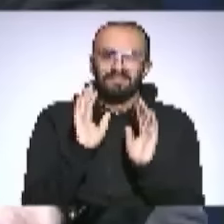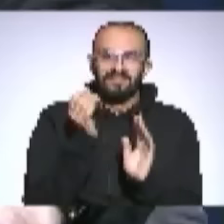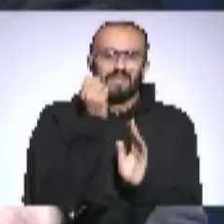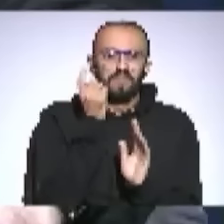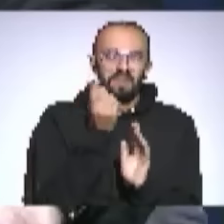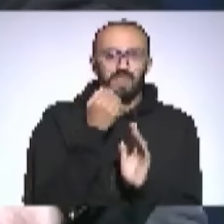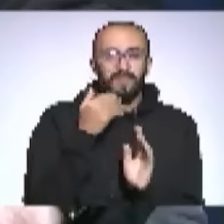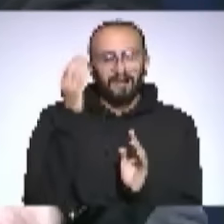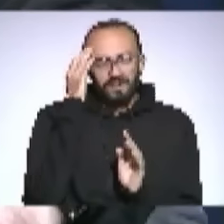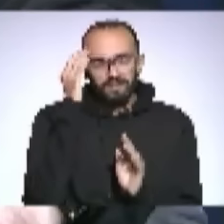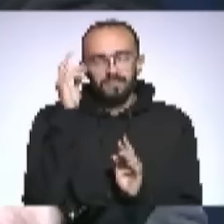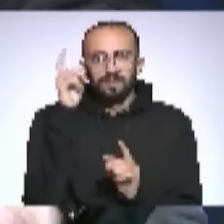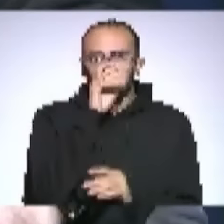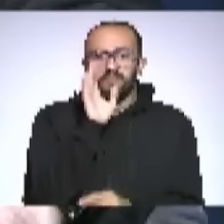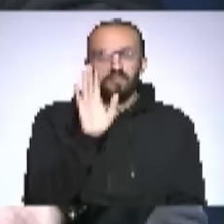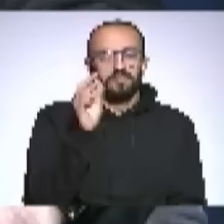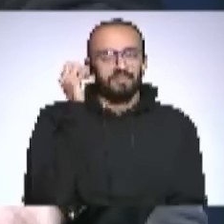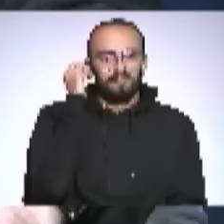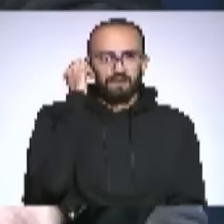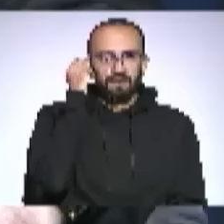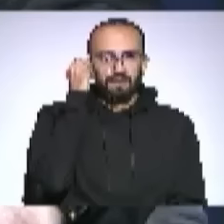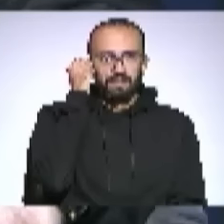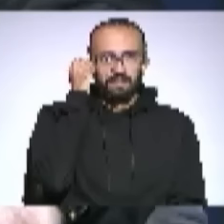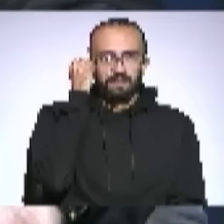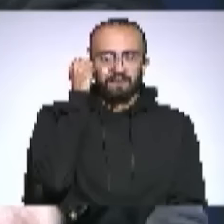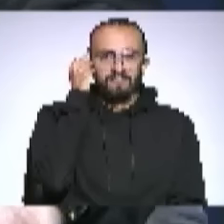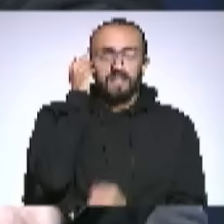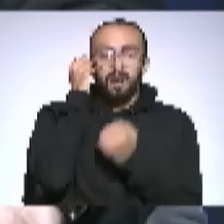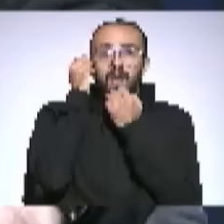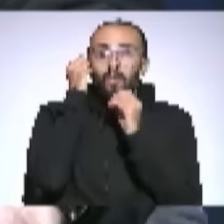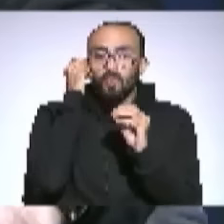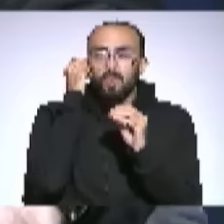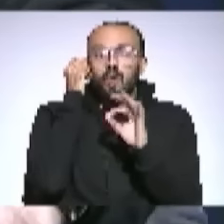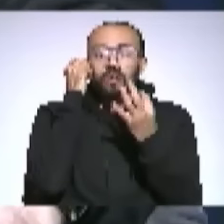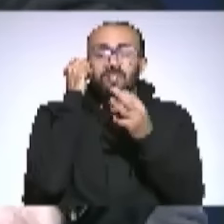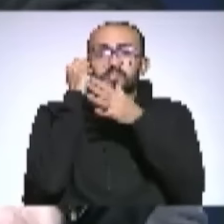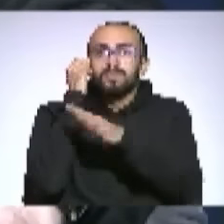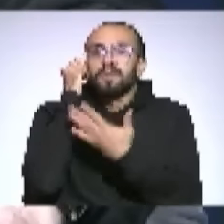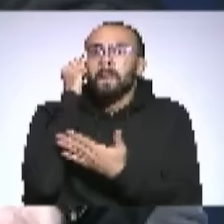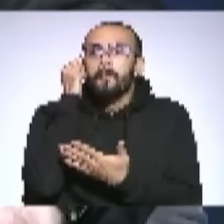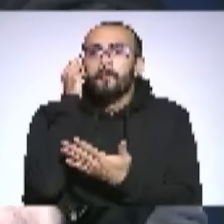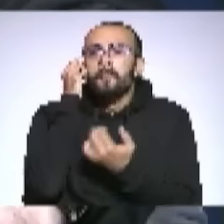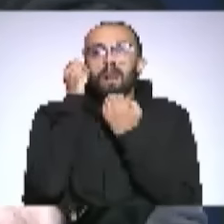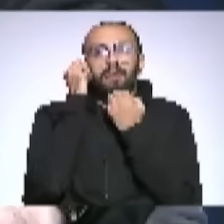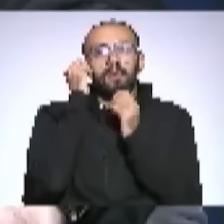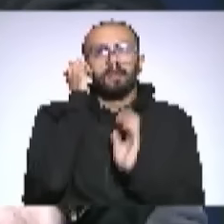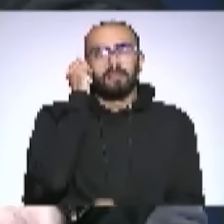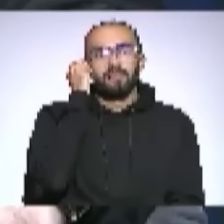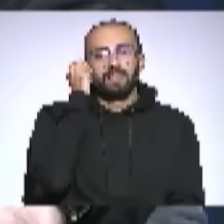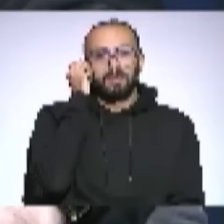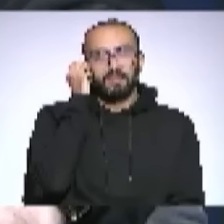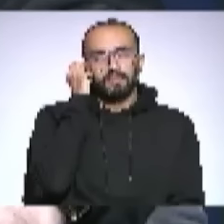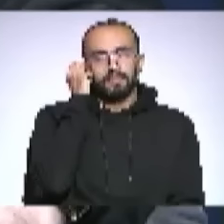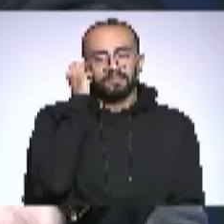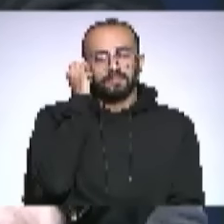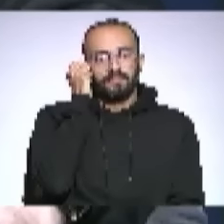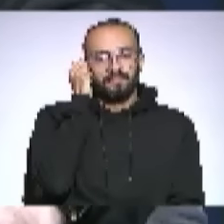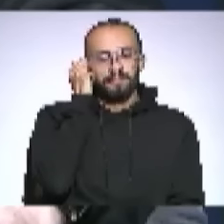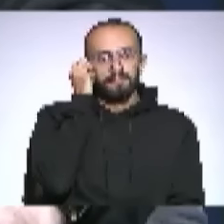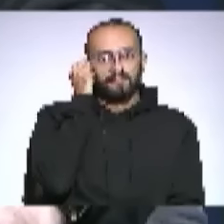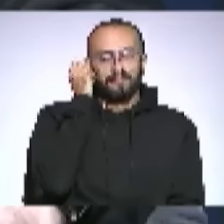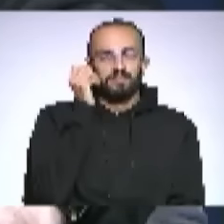مقدر طبيعه الراجل الشرقي انا بلومه بس في ان يتكلم مع اهله ويمكن ا